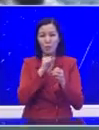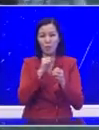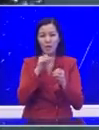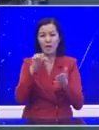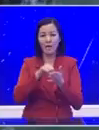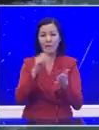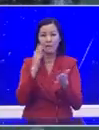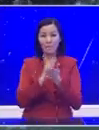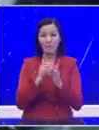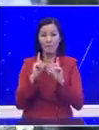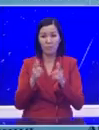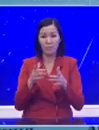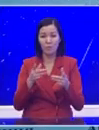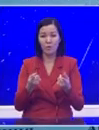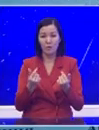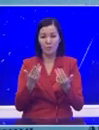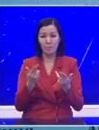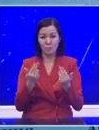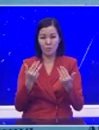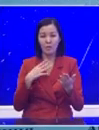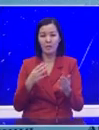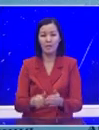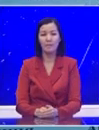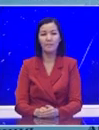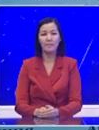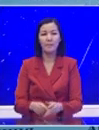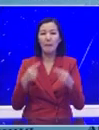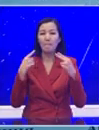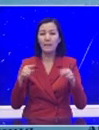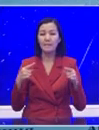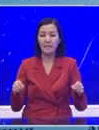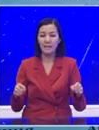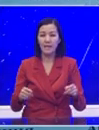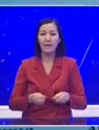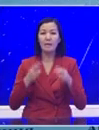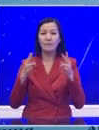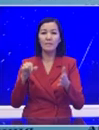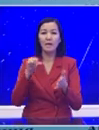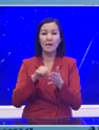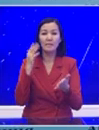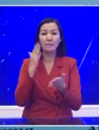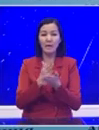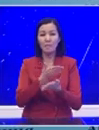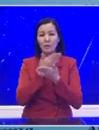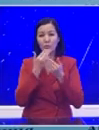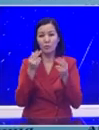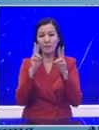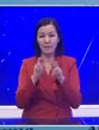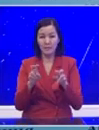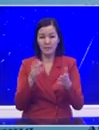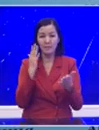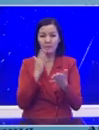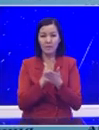барлар мойындады. Олардың басқа да өзге осыған ұқсас ашылмаған қылмыстарға қатыстылығы әлі де тексерілу